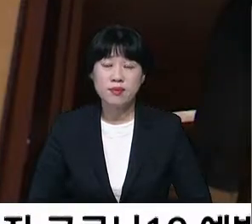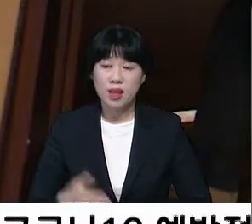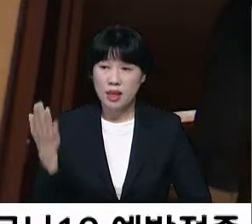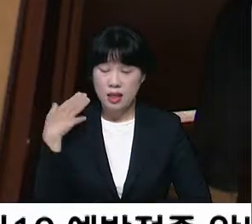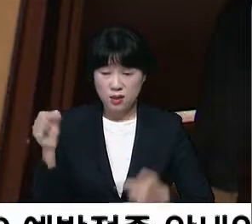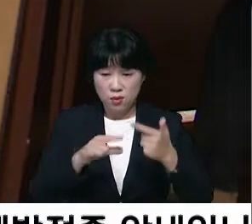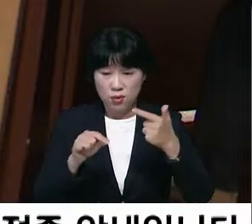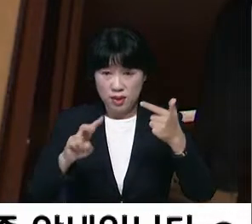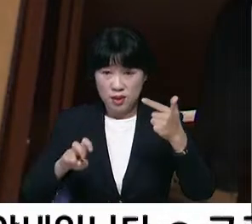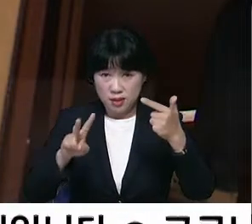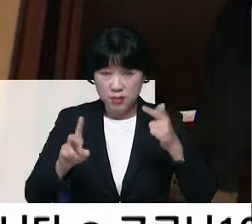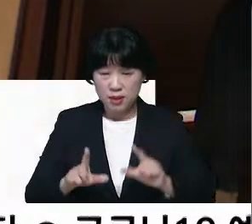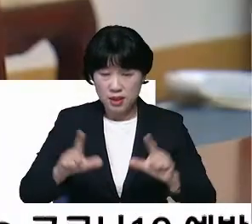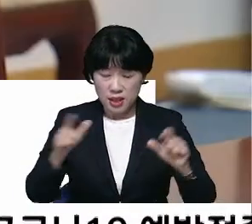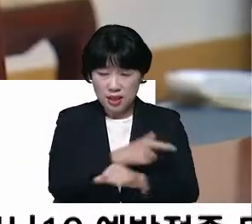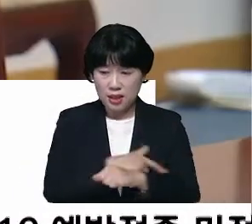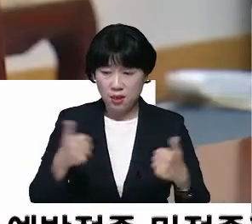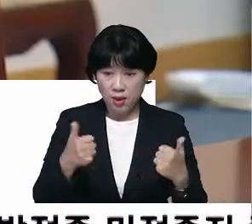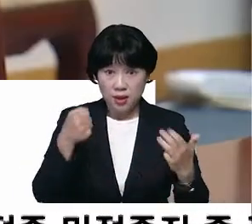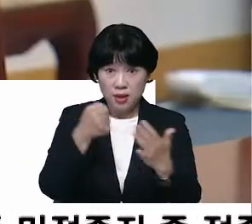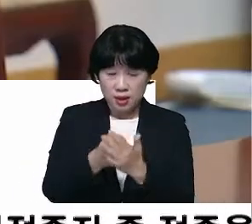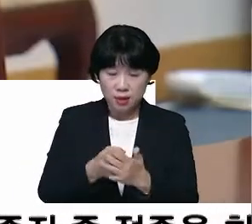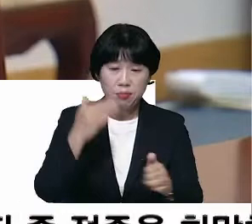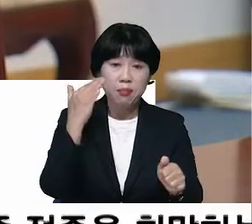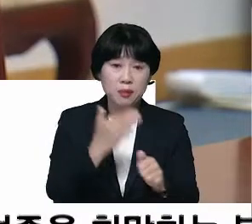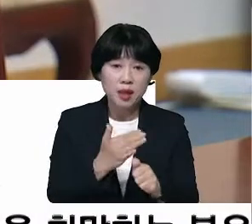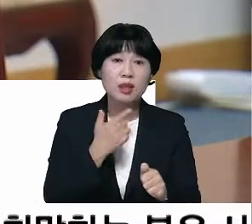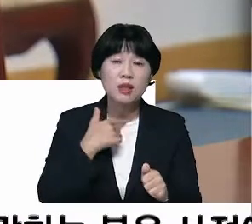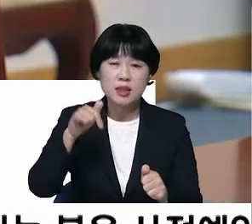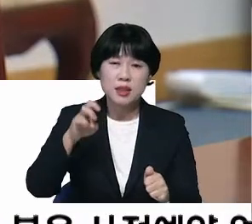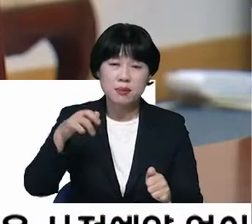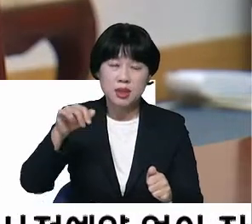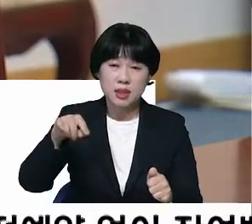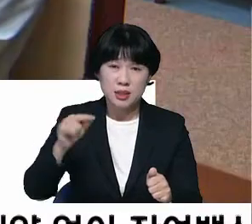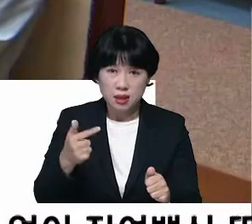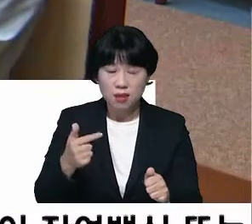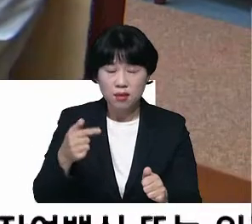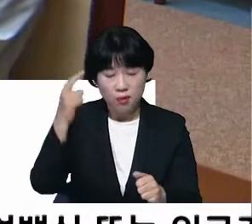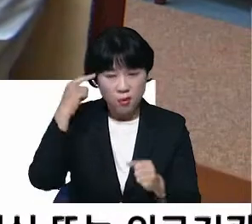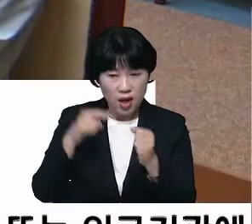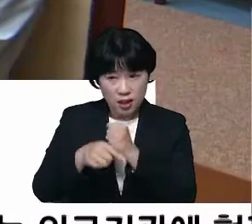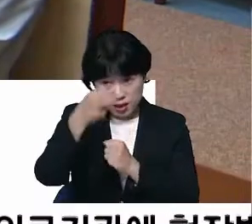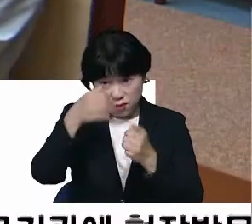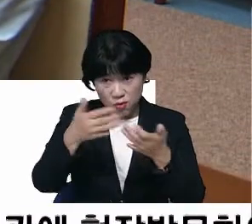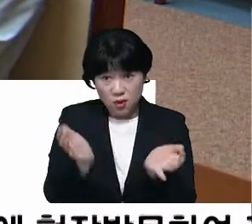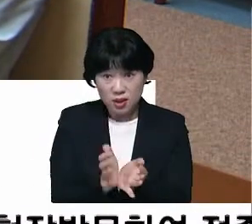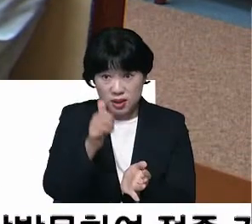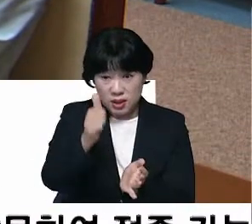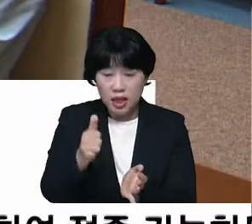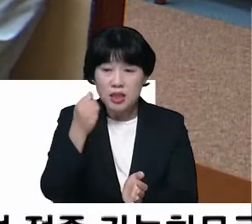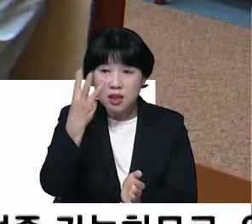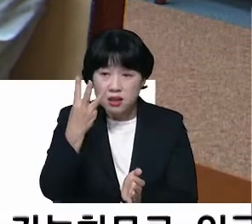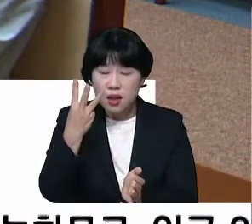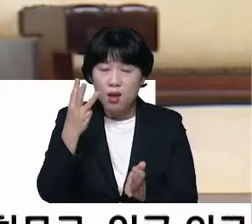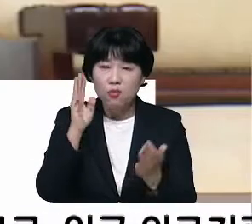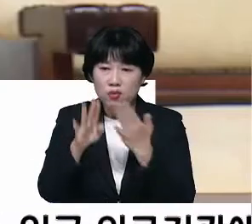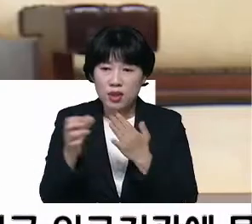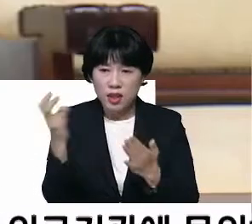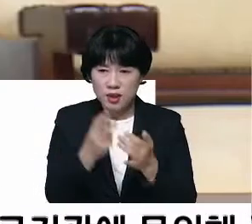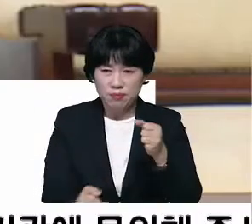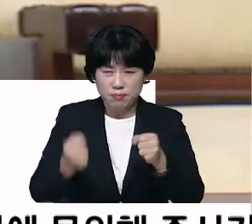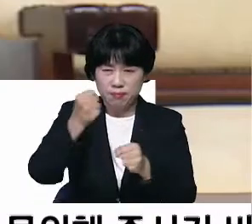지난 6월 22일 이사회의 의결로 해임 됐던 김기선 광주과기원 총장이 석 달여 만에 총장 지게